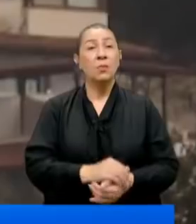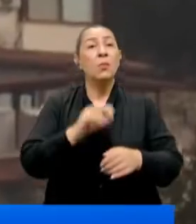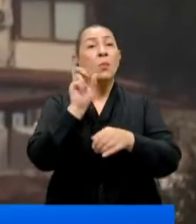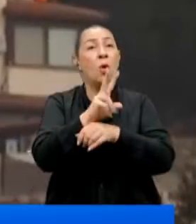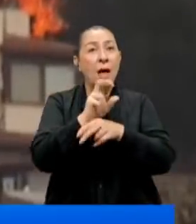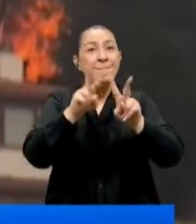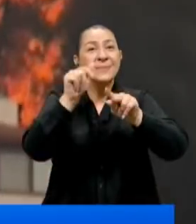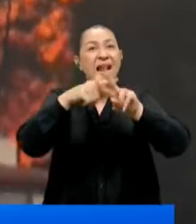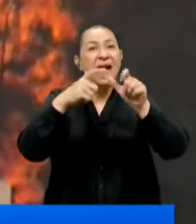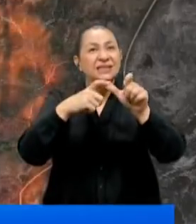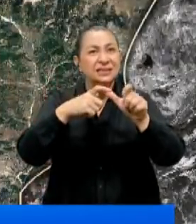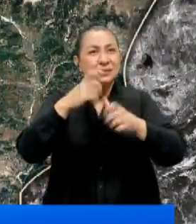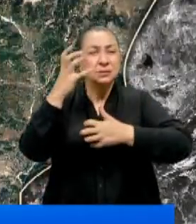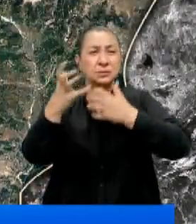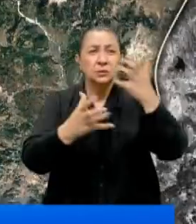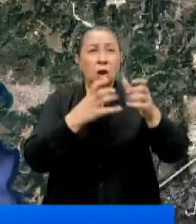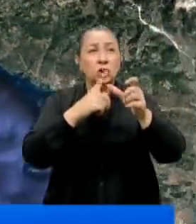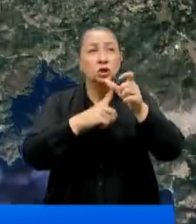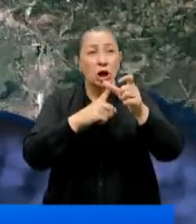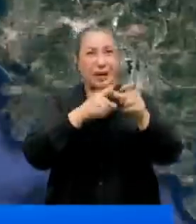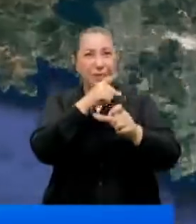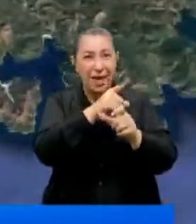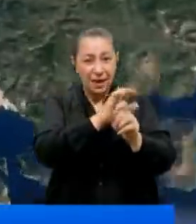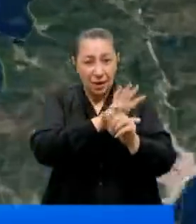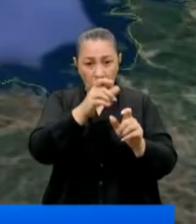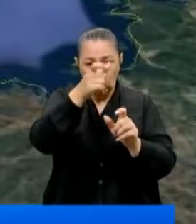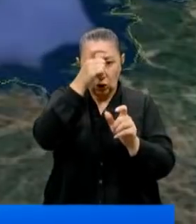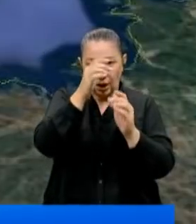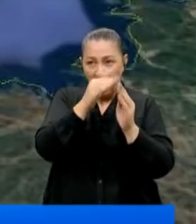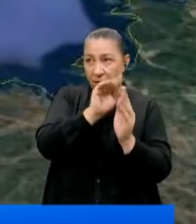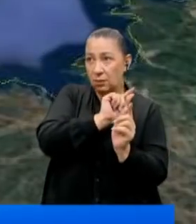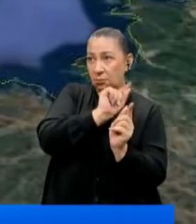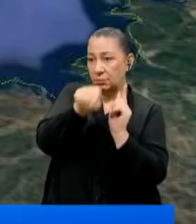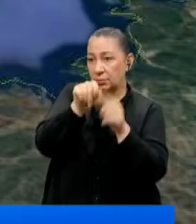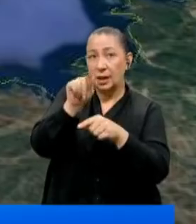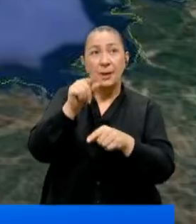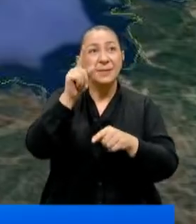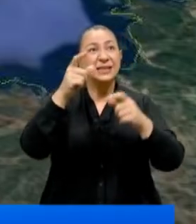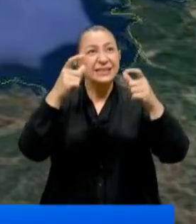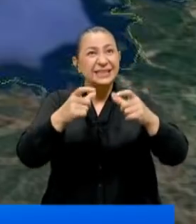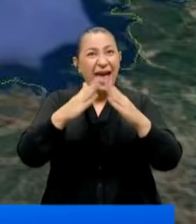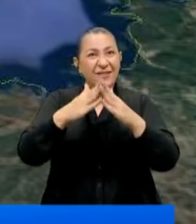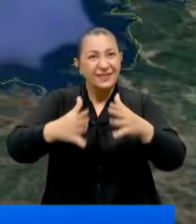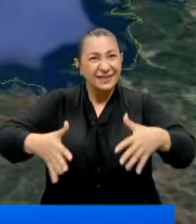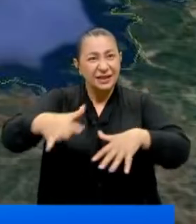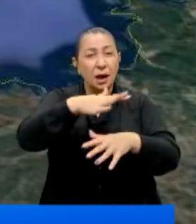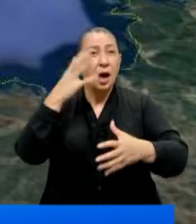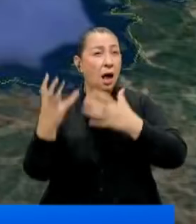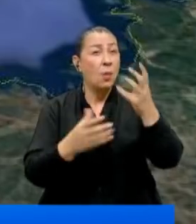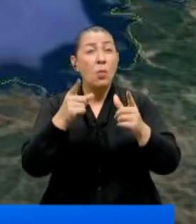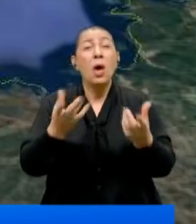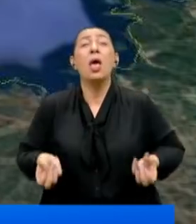Muğla Milas'ı yakıp kavuran alevler çökertmenin ardından Türk evlerini teslim aldı. Bir site alevler içinde kaldı. Bununla da